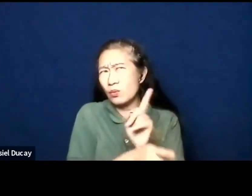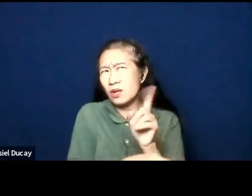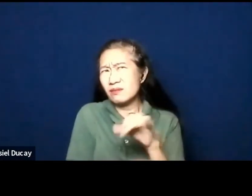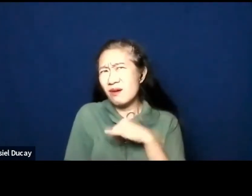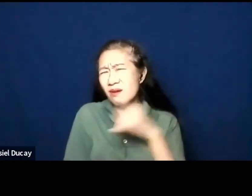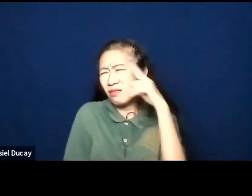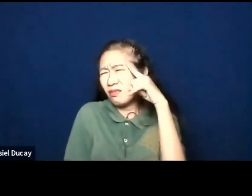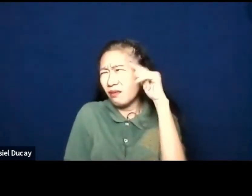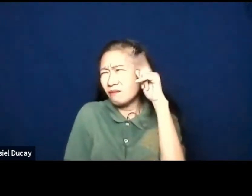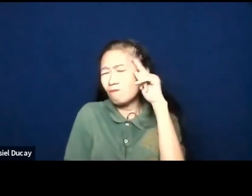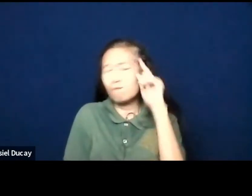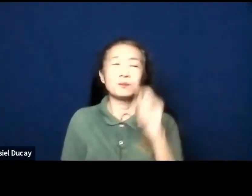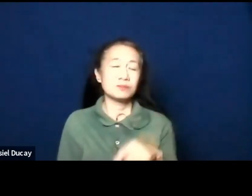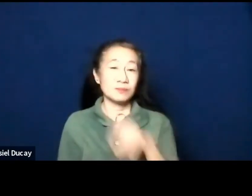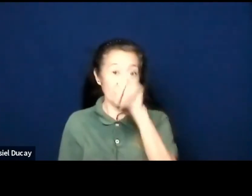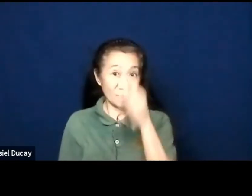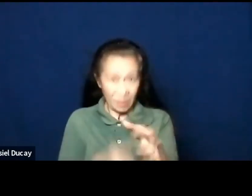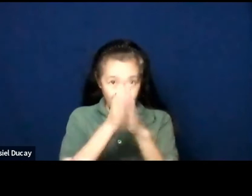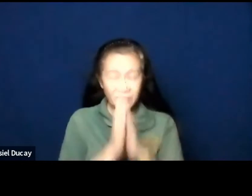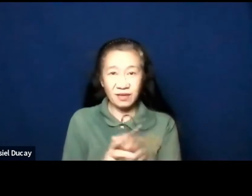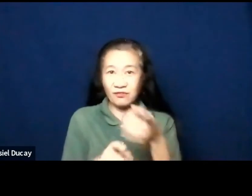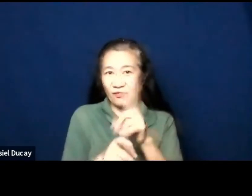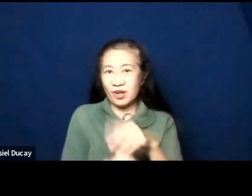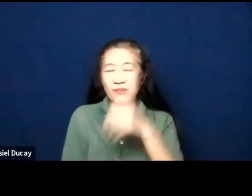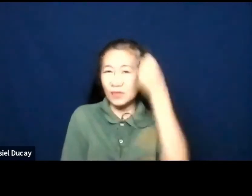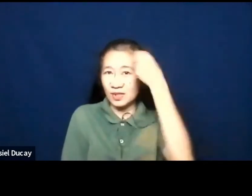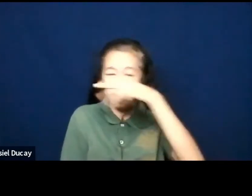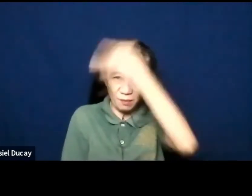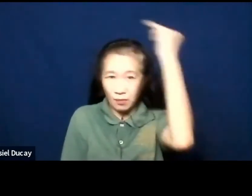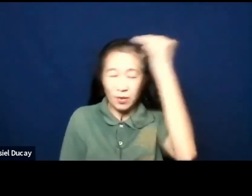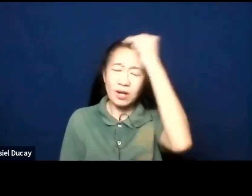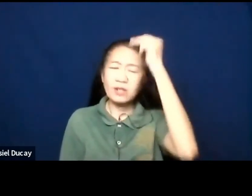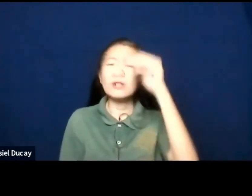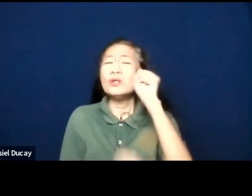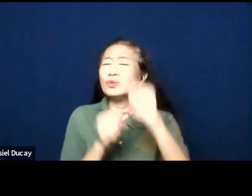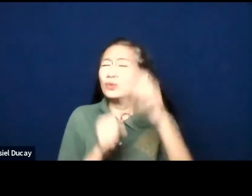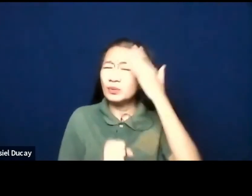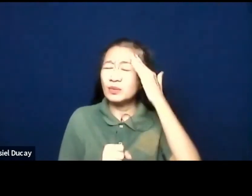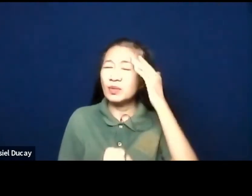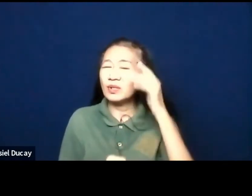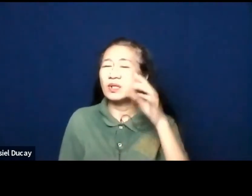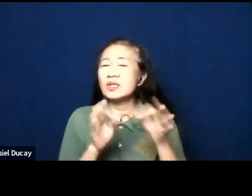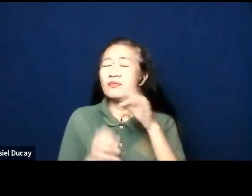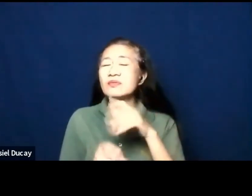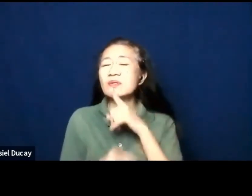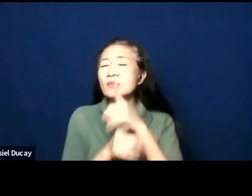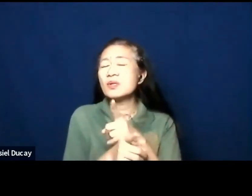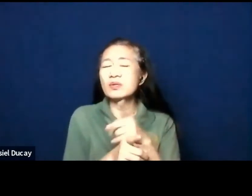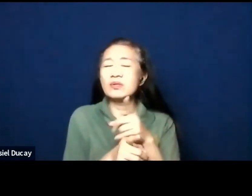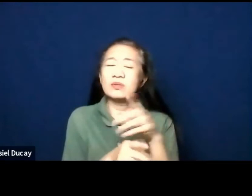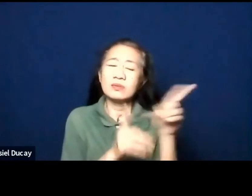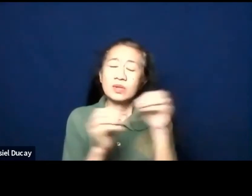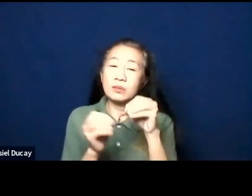ko? So, itanong natin kay Sir Mark. No, para alam natin tama ba yung ginagawa natin, yung pinaplano nating gawin kung